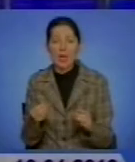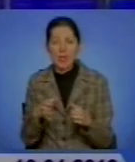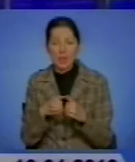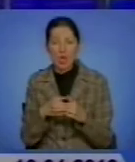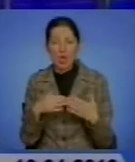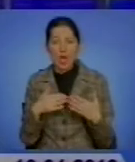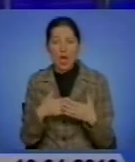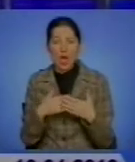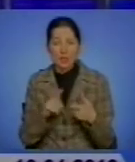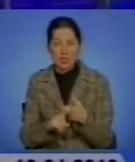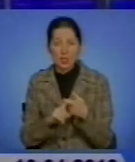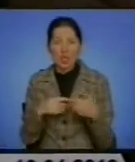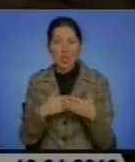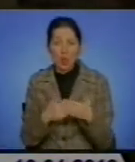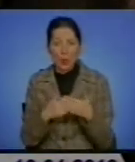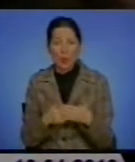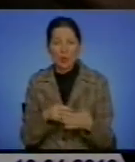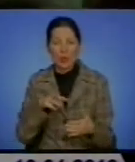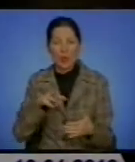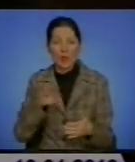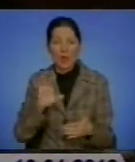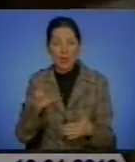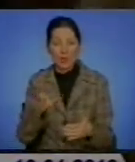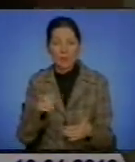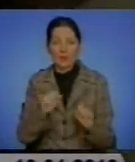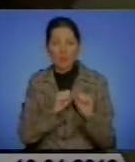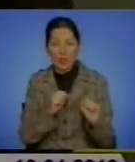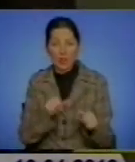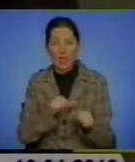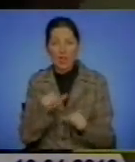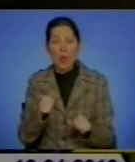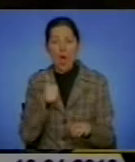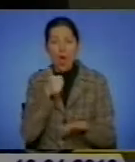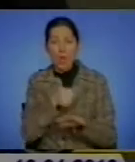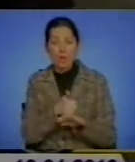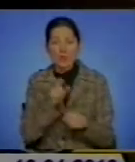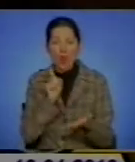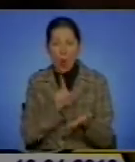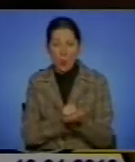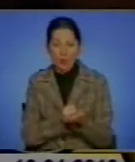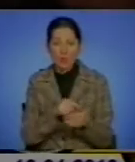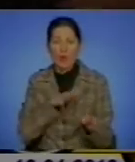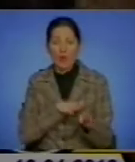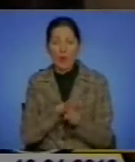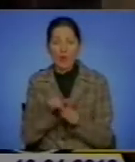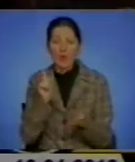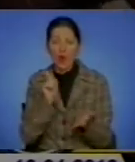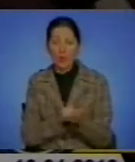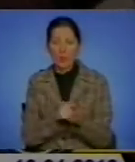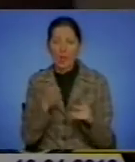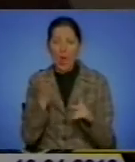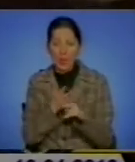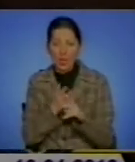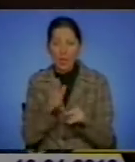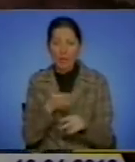в Тернопільській області. Правозахисник, окрім основних фахових обов'язків, виконував ще й функції посередника між простими громадянами